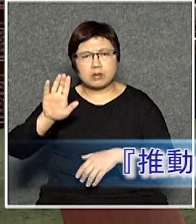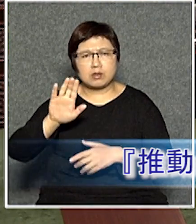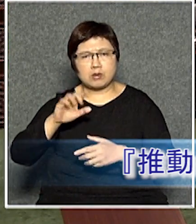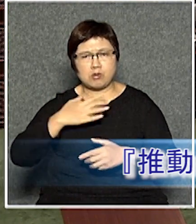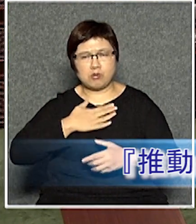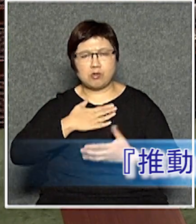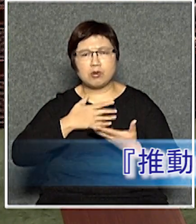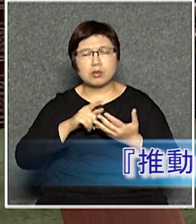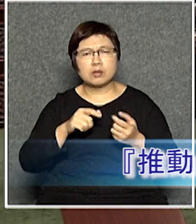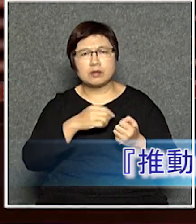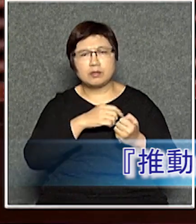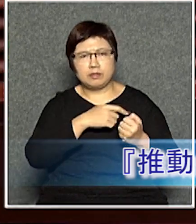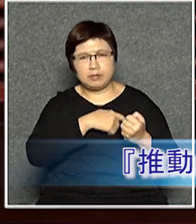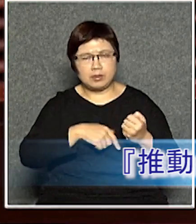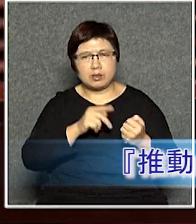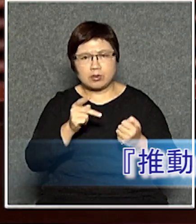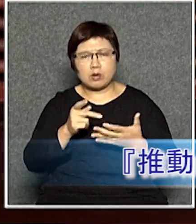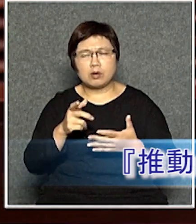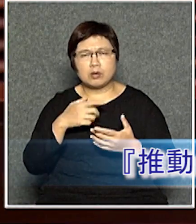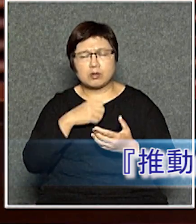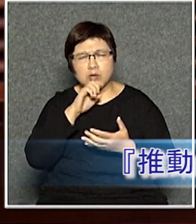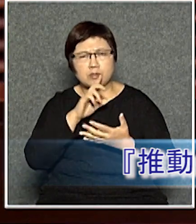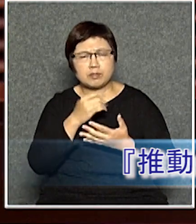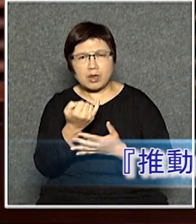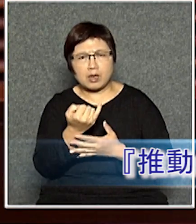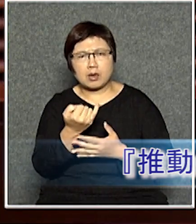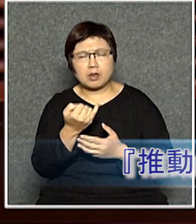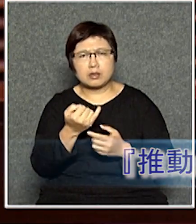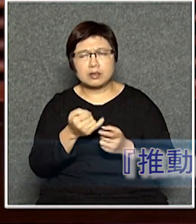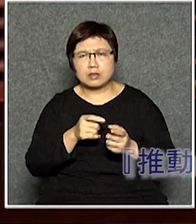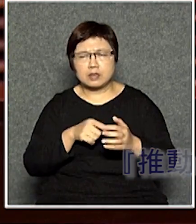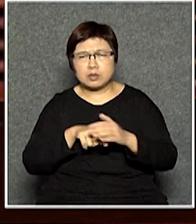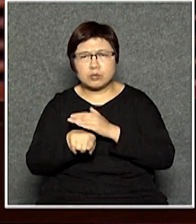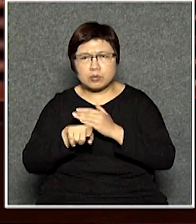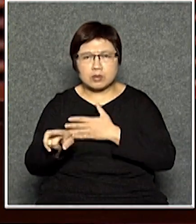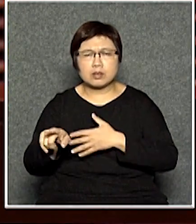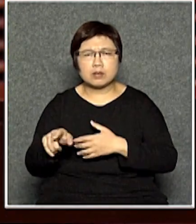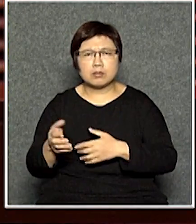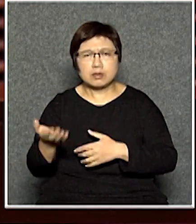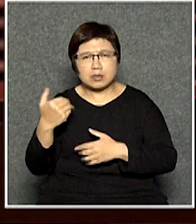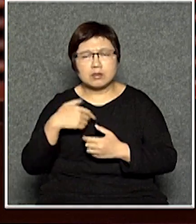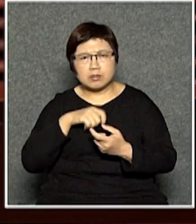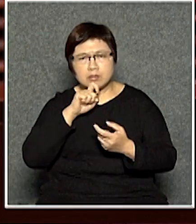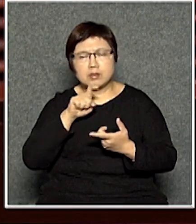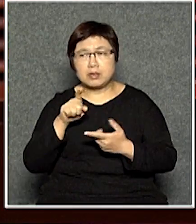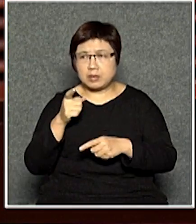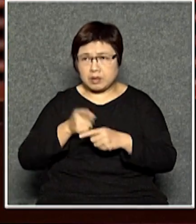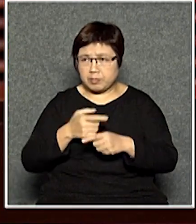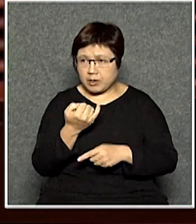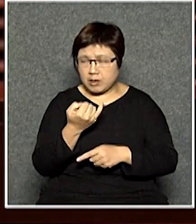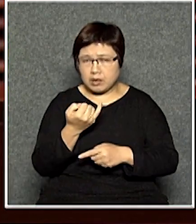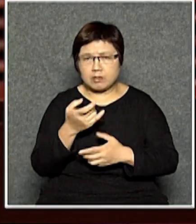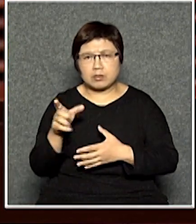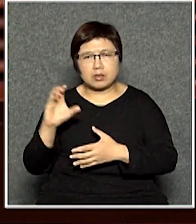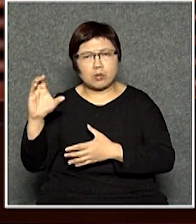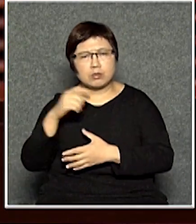實指控挑動矛盾，這個是否失實呢？不如我們事實尋找一下就知道了。周浩鼎議員